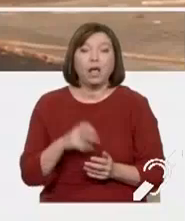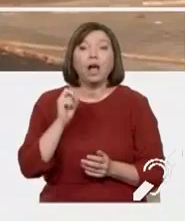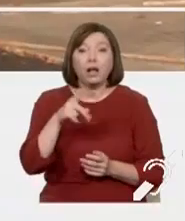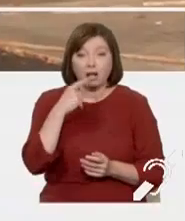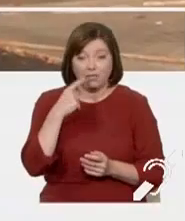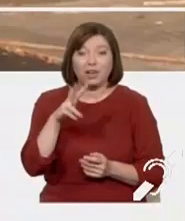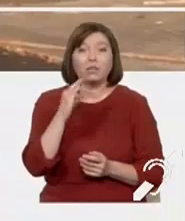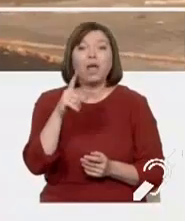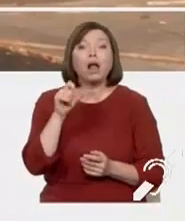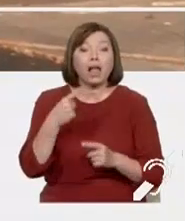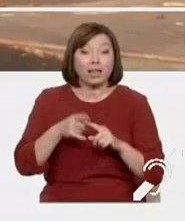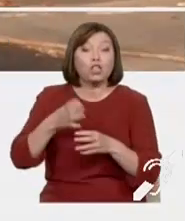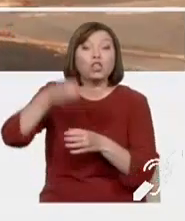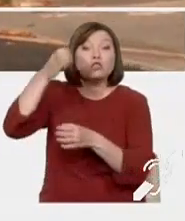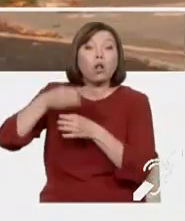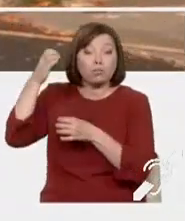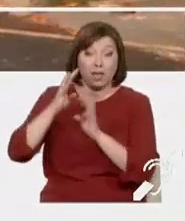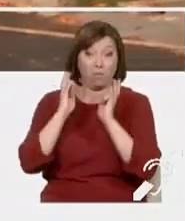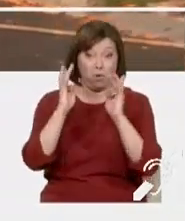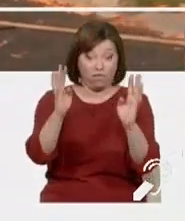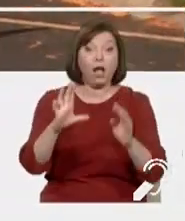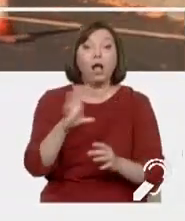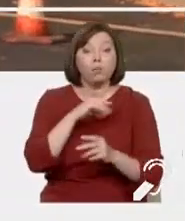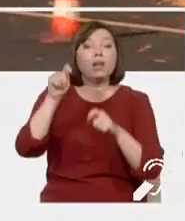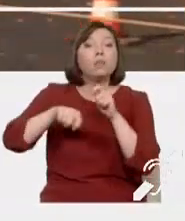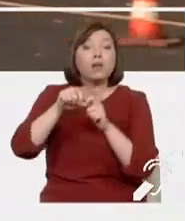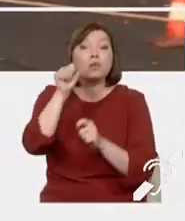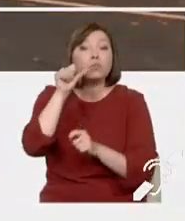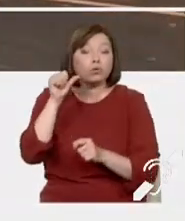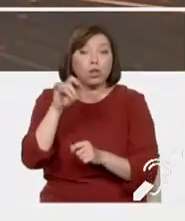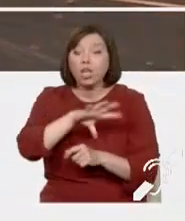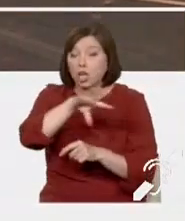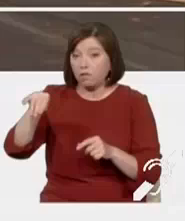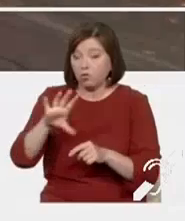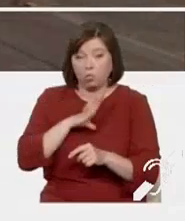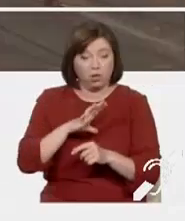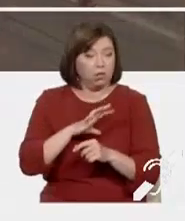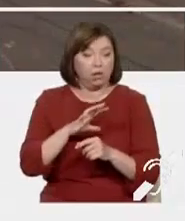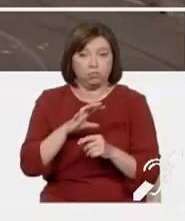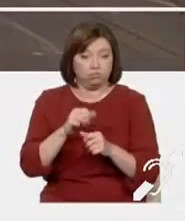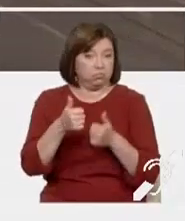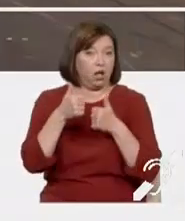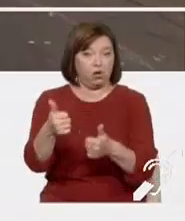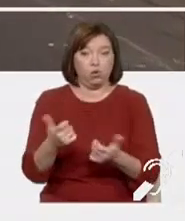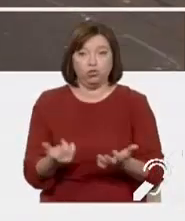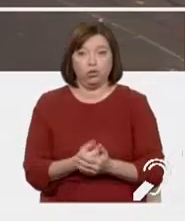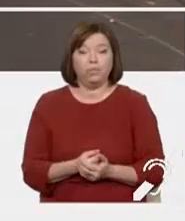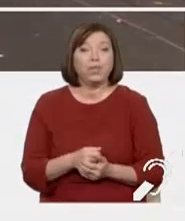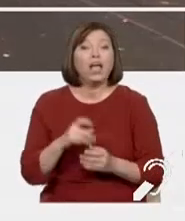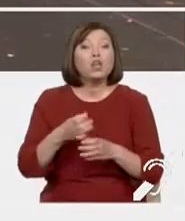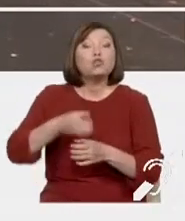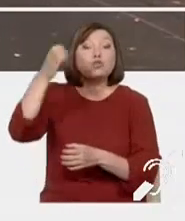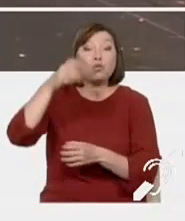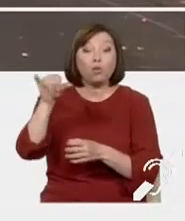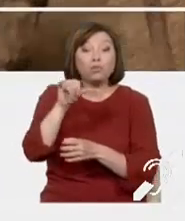Potrivit lui Mihalache, pilonii de pe bulevard au fost verificați anul trecut și nu au fost schimbați pentru că erau în stare bună. Stâlpul